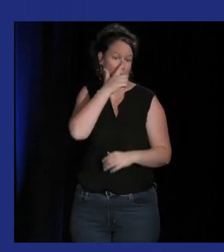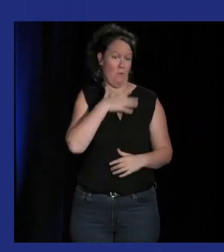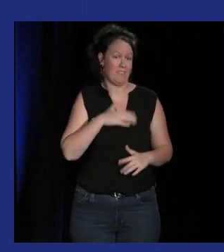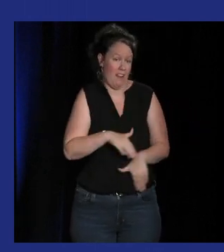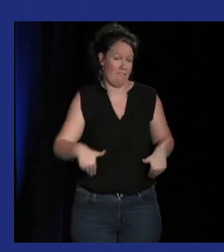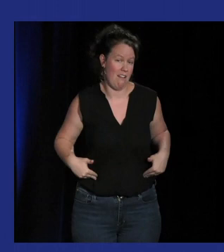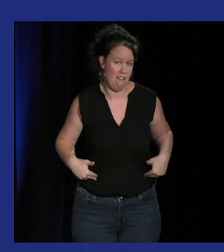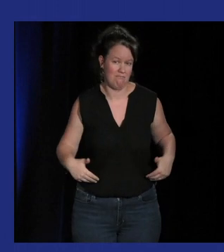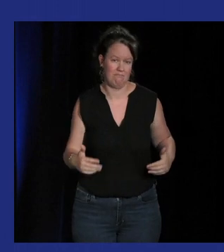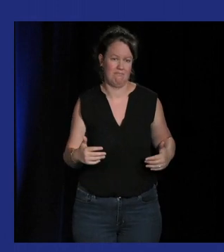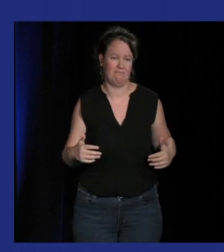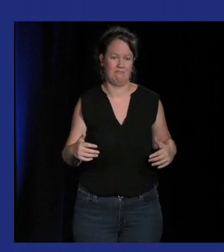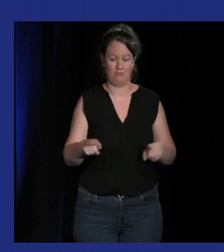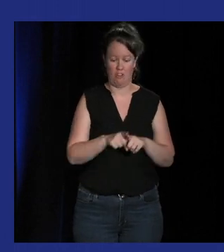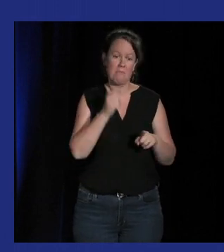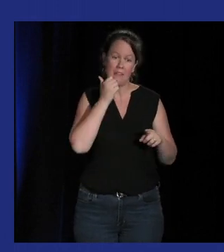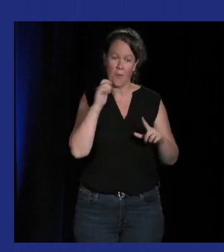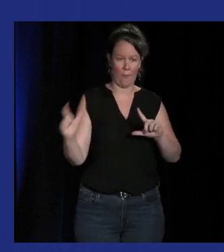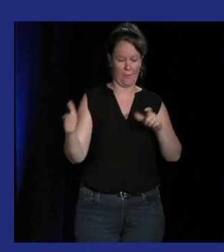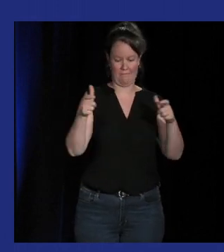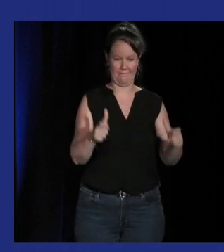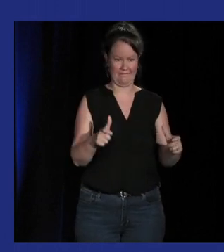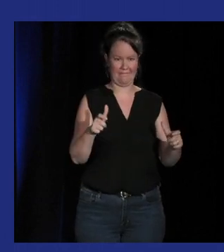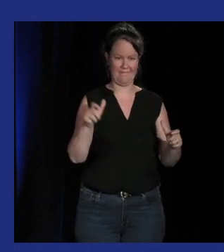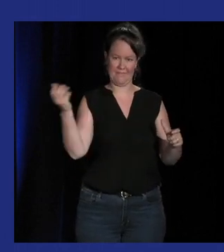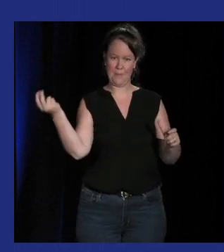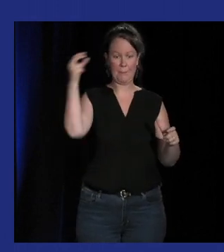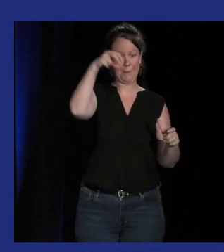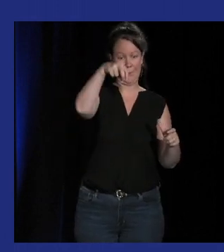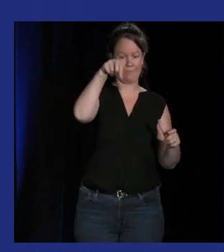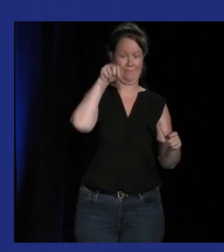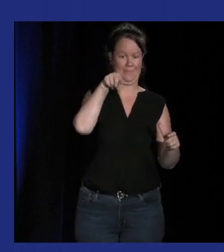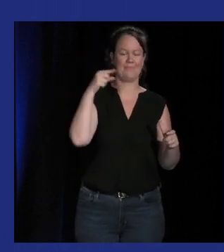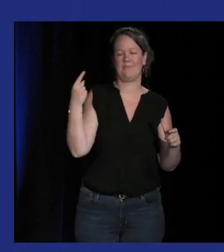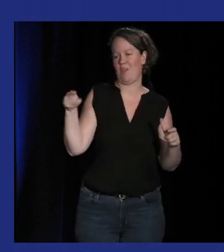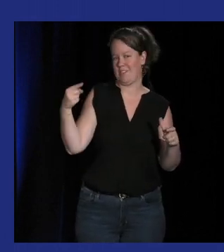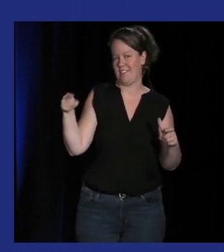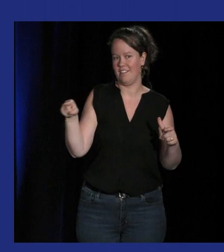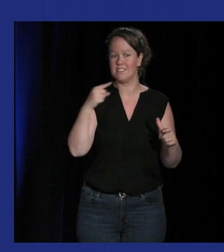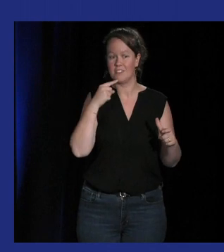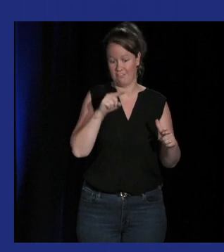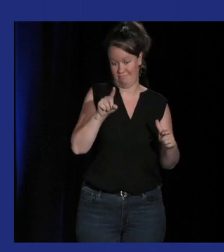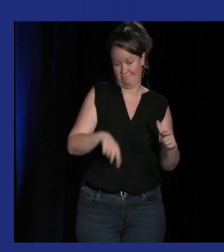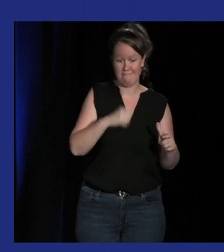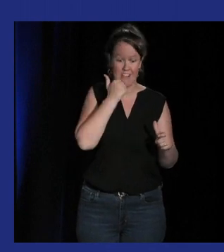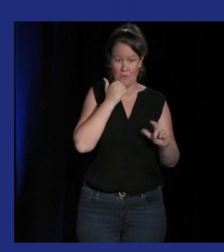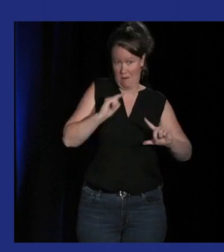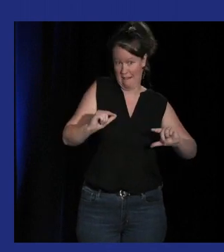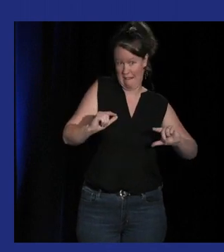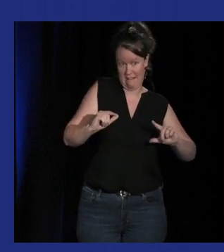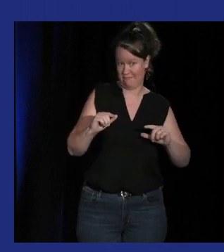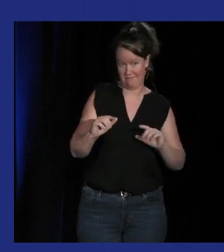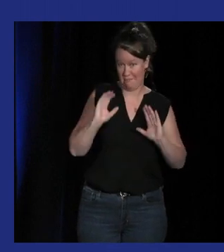c'est à dire que le jeu peut fonctionner sans mais si on met la musique ça apporte vraiment quelque chose ça apporte des informations